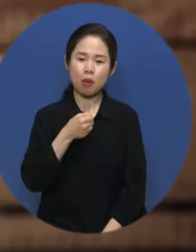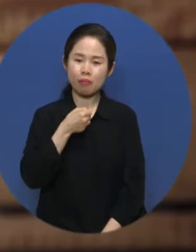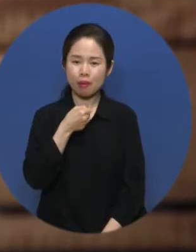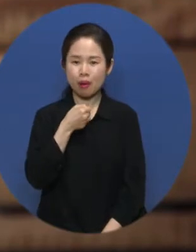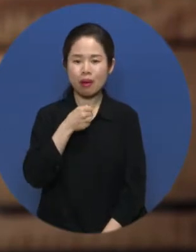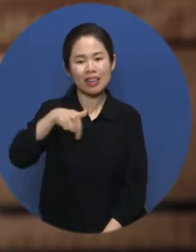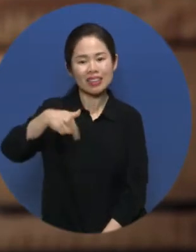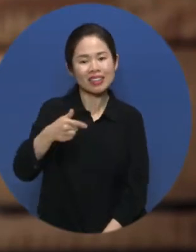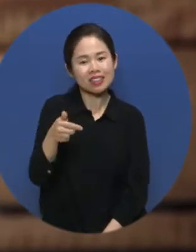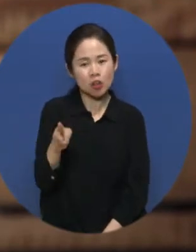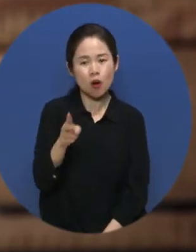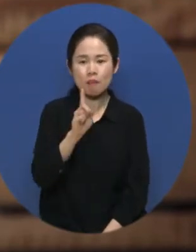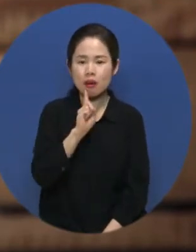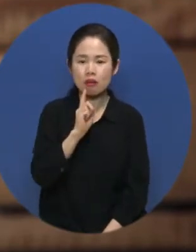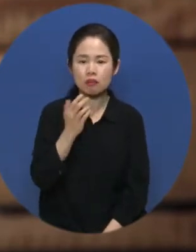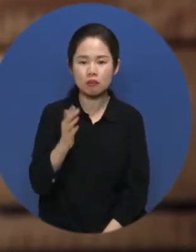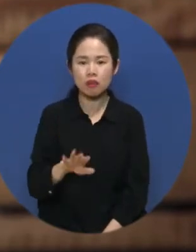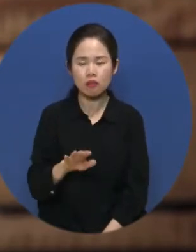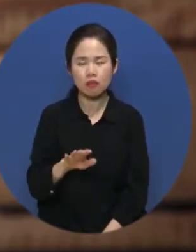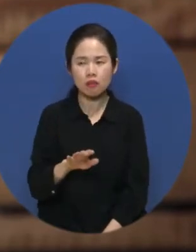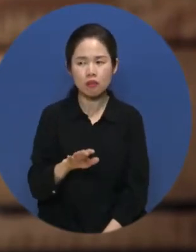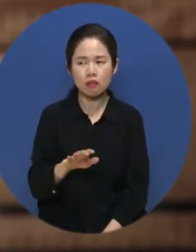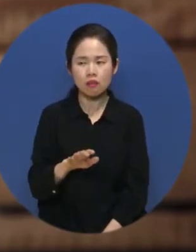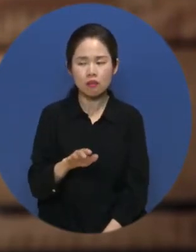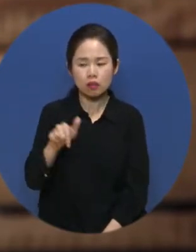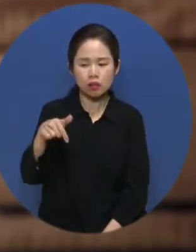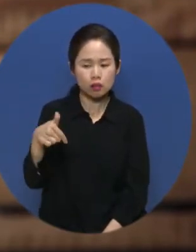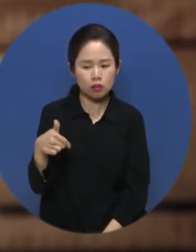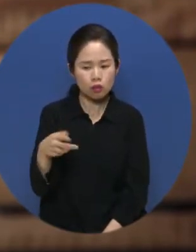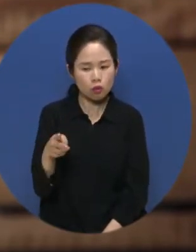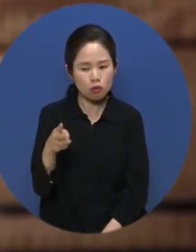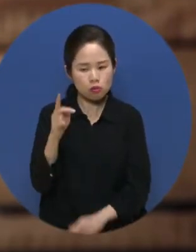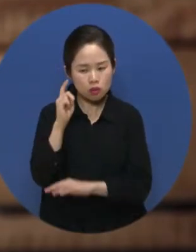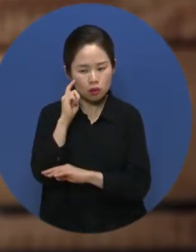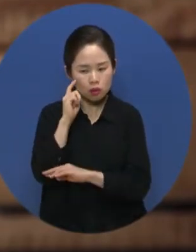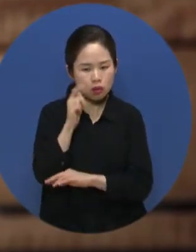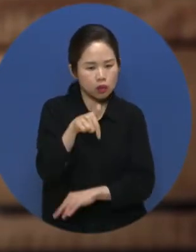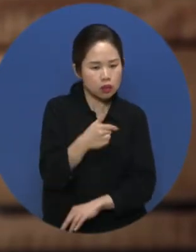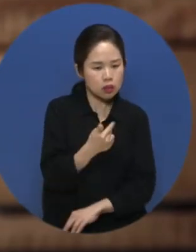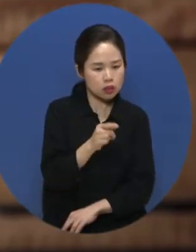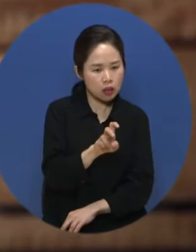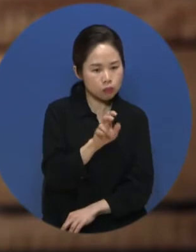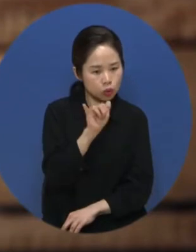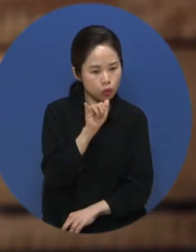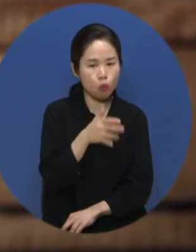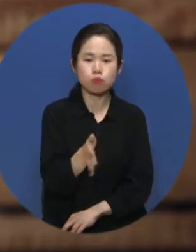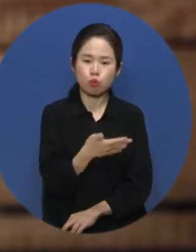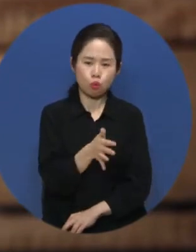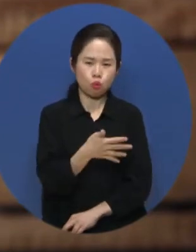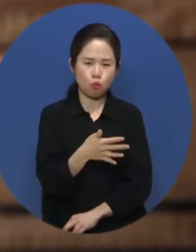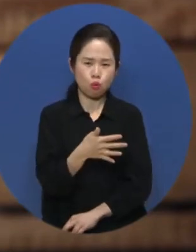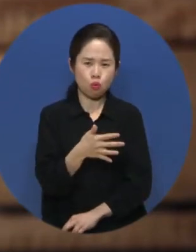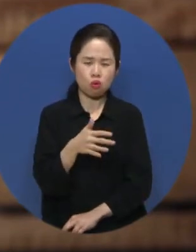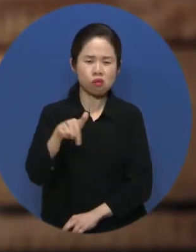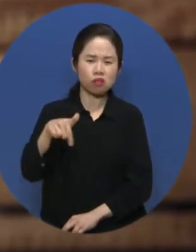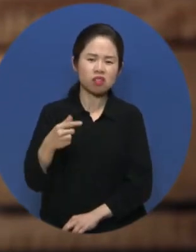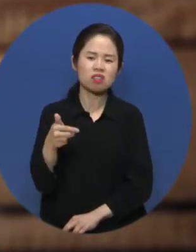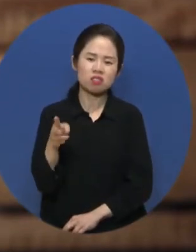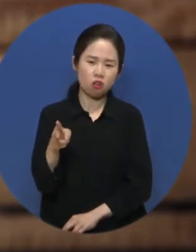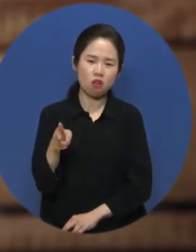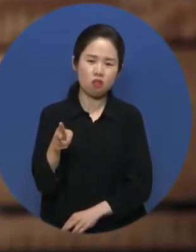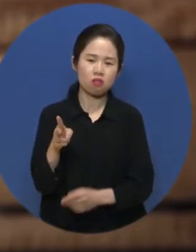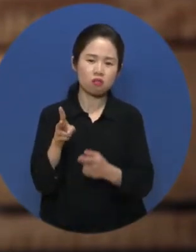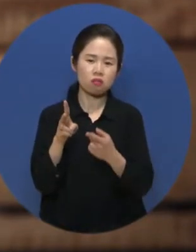지칭을 할 수 있잖아요. 근데 가만히 고민을 해보면 그 남이라는 표현은 없습니다. 습관적으로 그녀라는 표현을 쓰고 있고요.